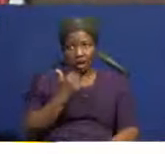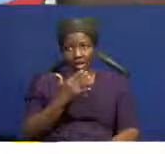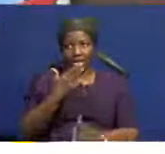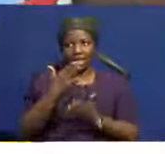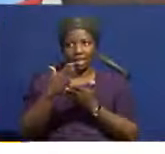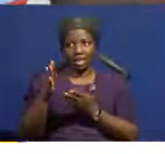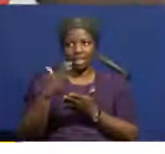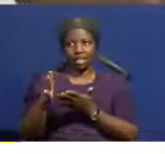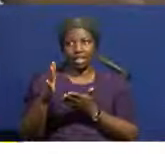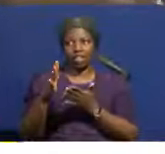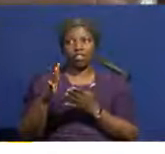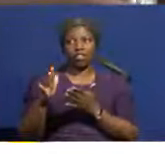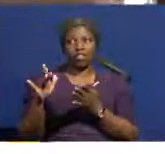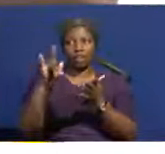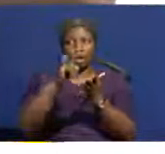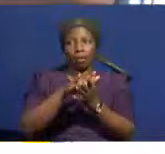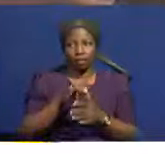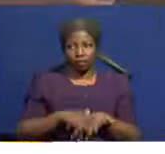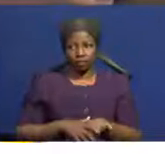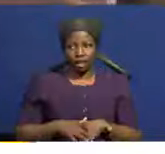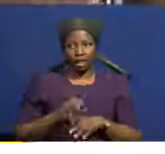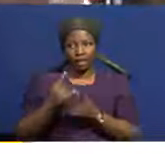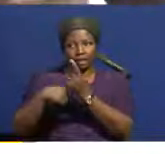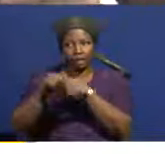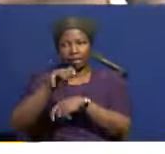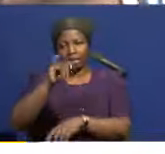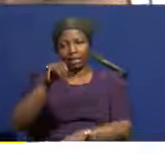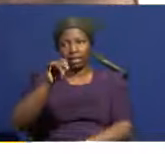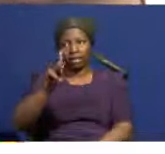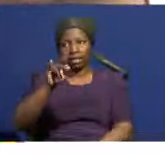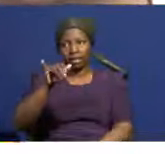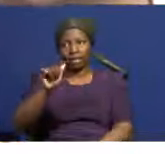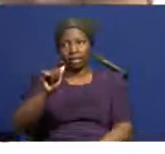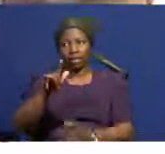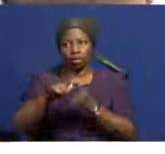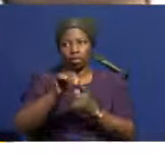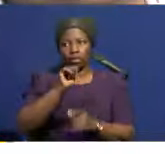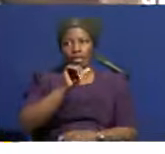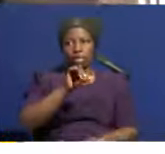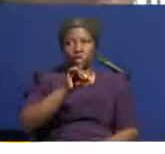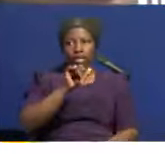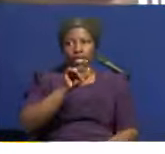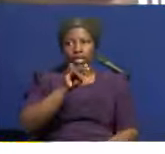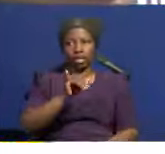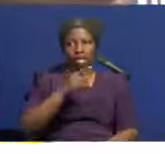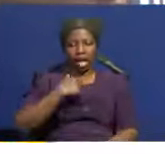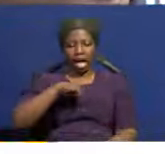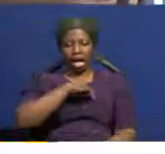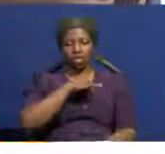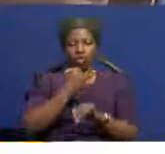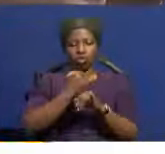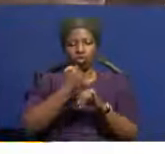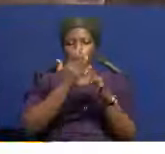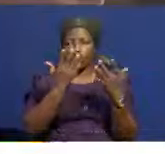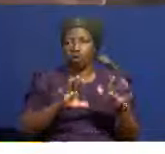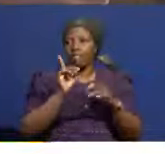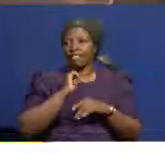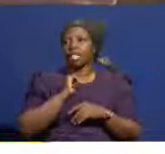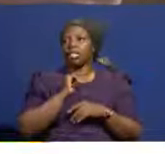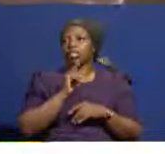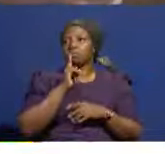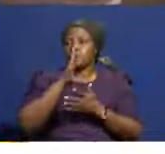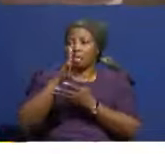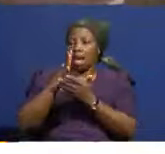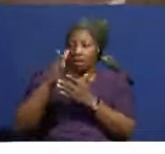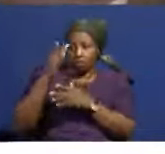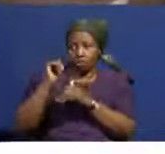selling JKIA to Adani, we've already lost our jobs. So the half that imebaki is